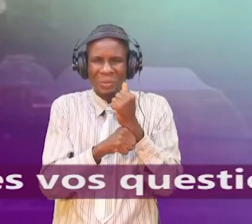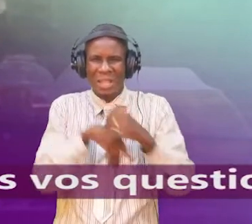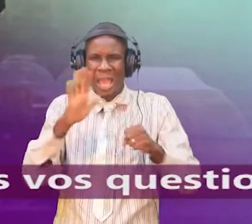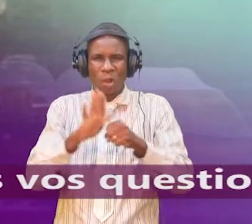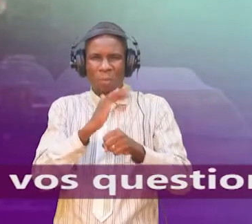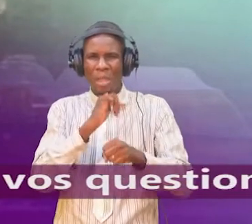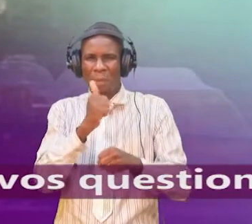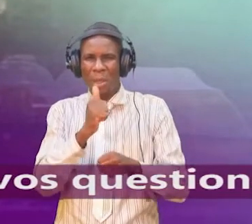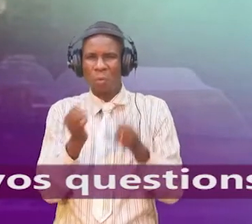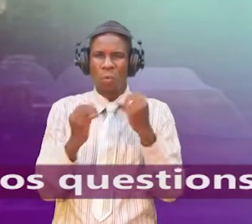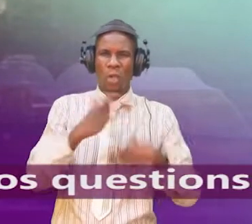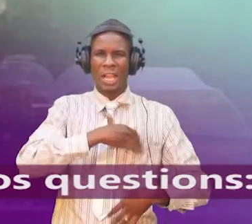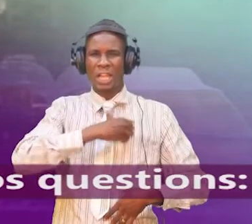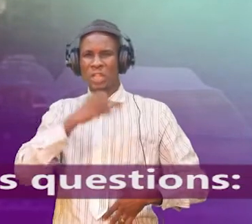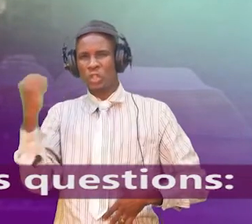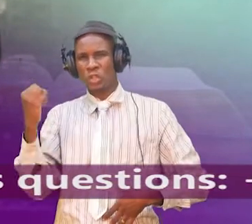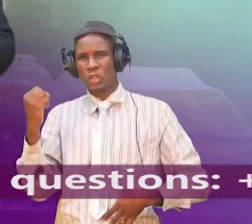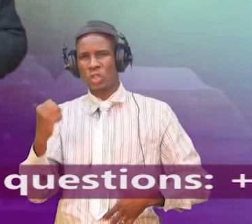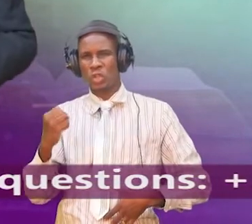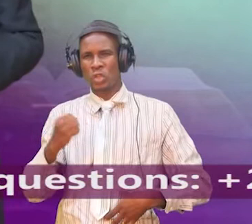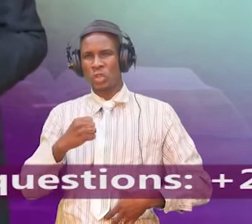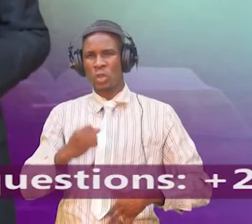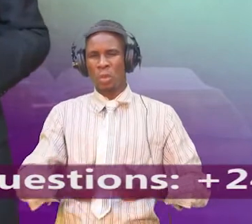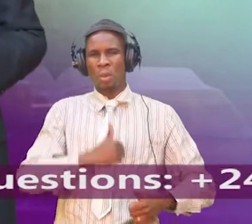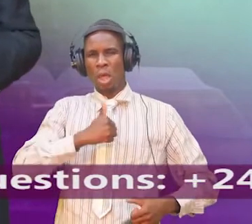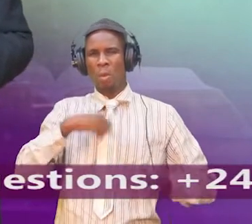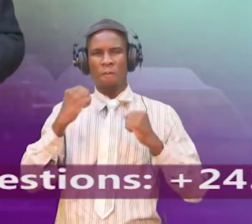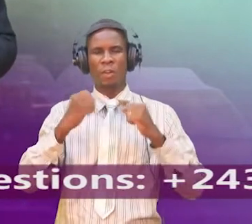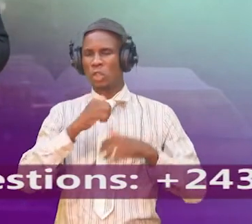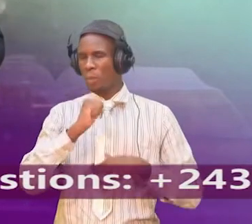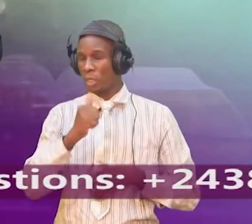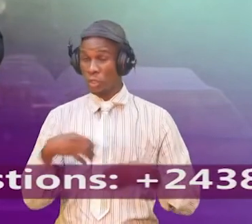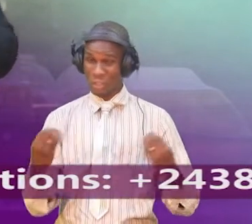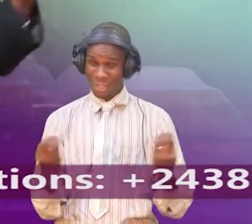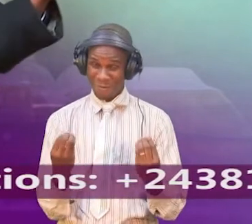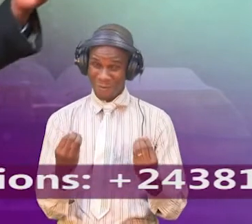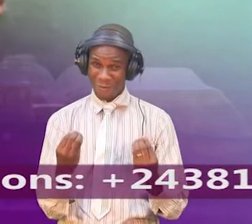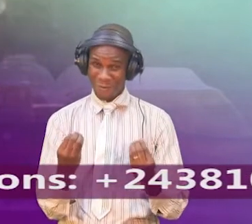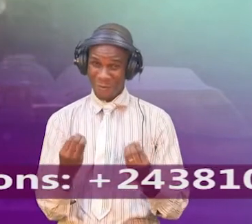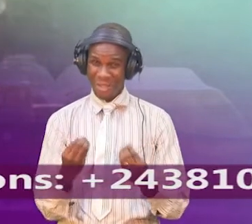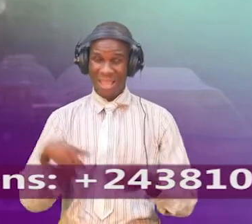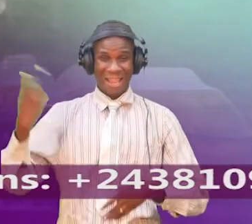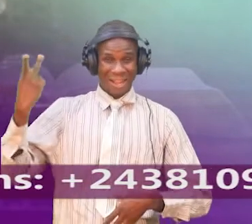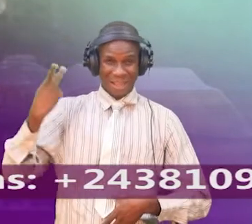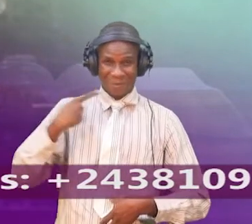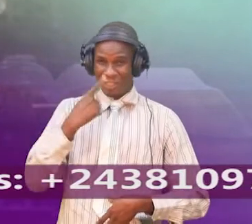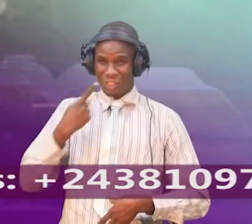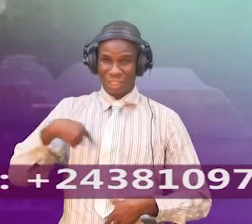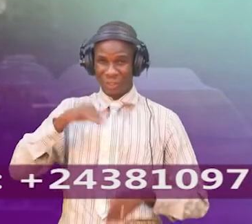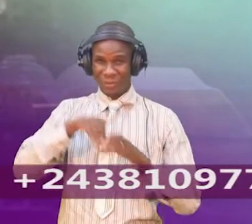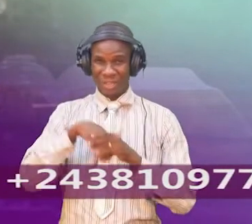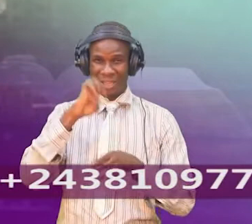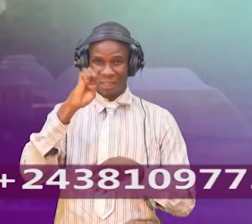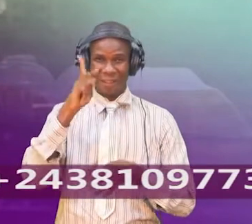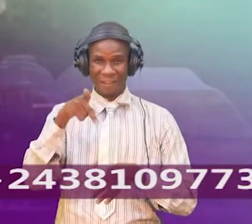biso bato tokoki kokokisa to kokuwa na bokasi na biso mei. Tala tina nini ntoma Paul azali koloba na biso